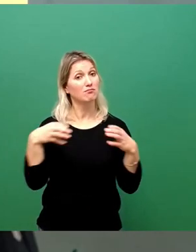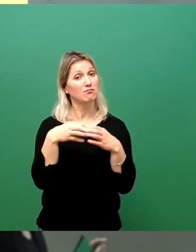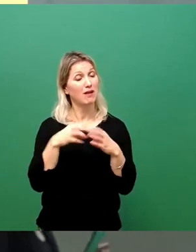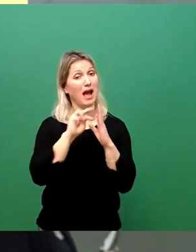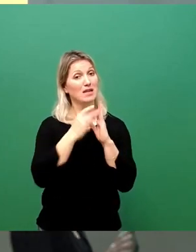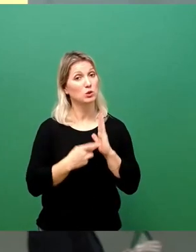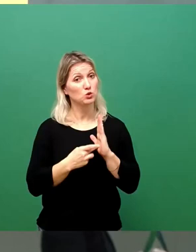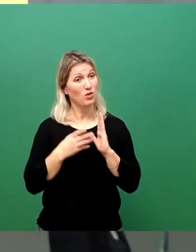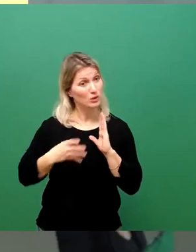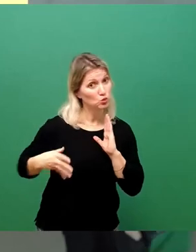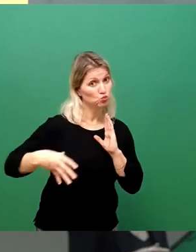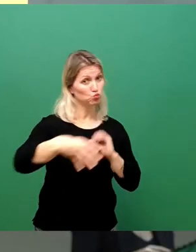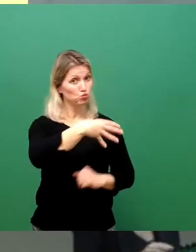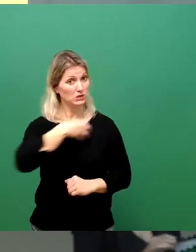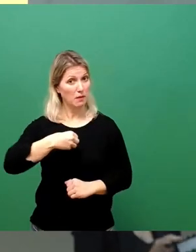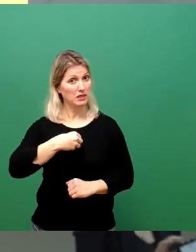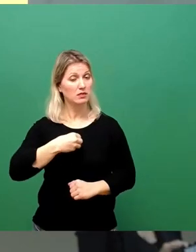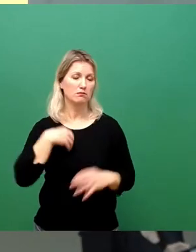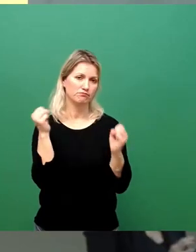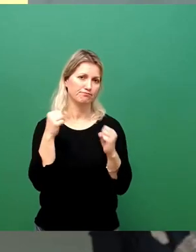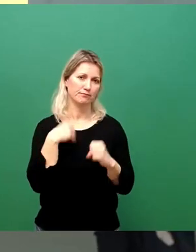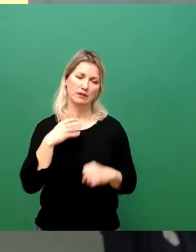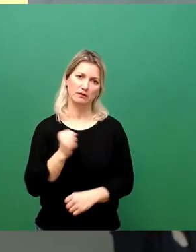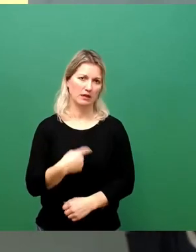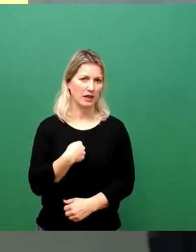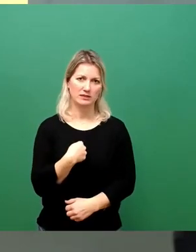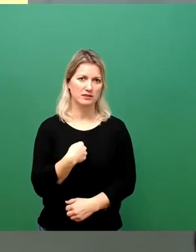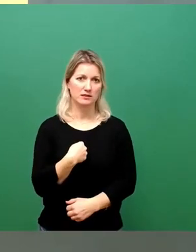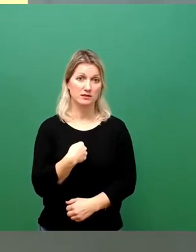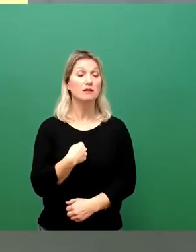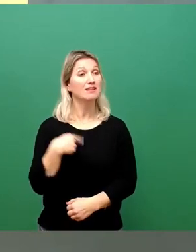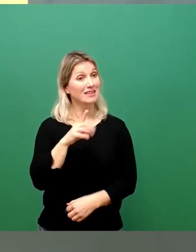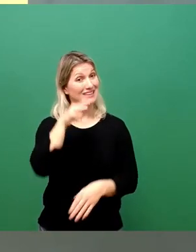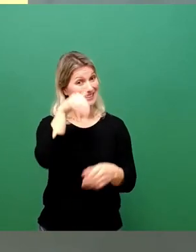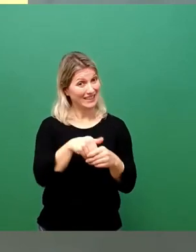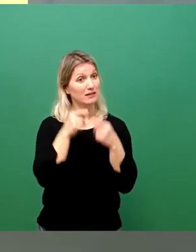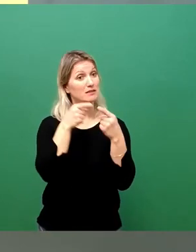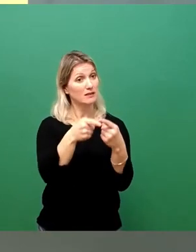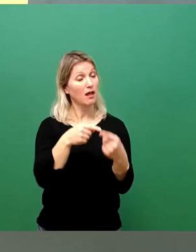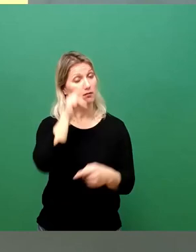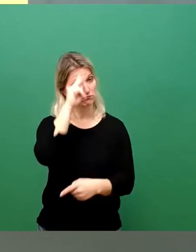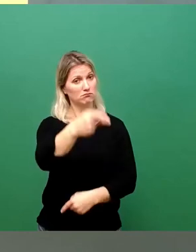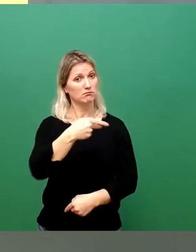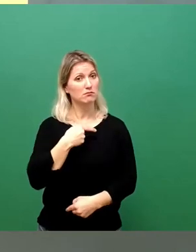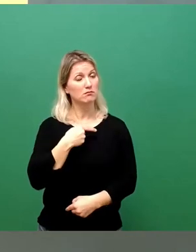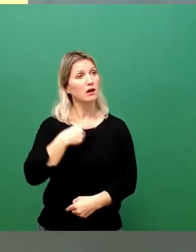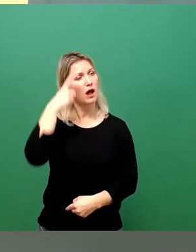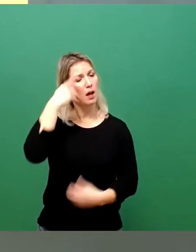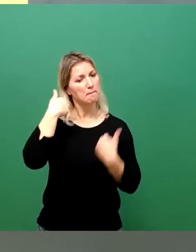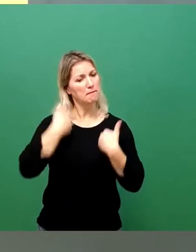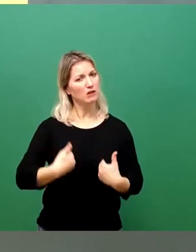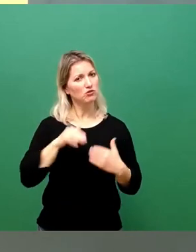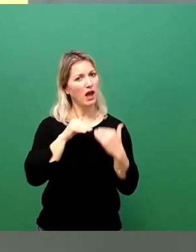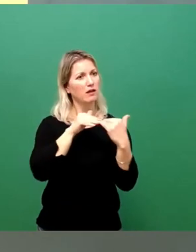keine gemeinsame Resolution mit euch verabschieden, auch wenn ich das Anliegen teile. Menschlichkeit ist kein Ideal, das man nach Hautfarbe